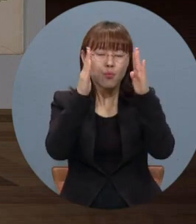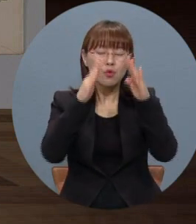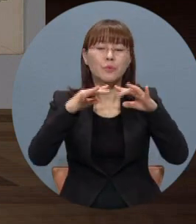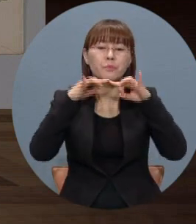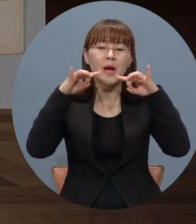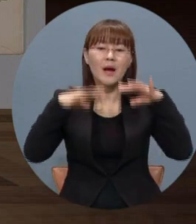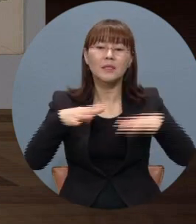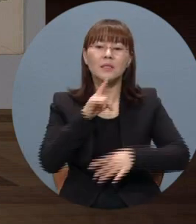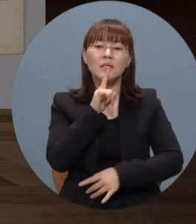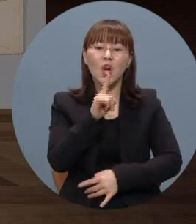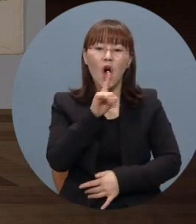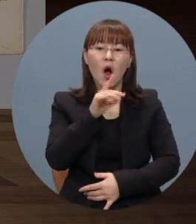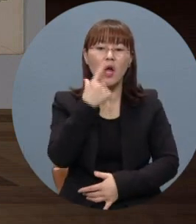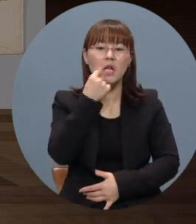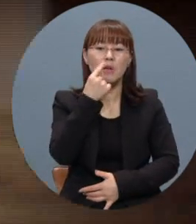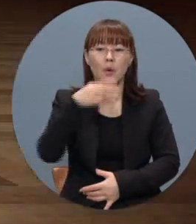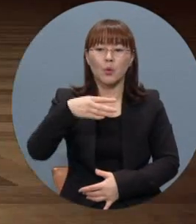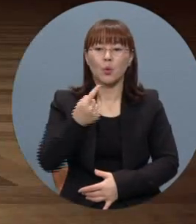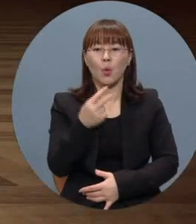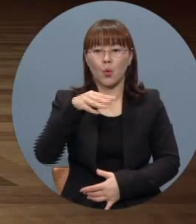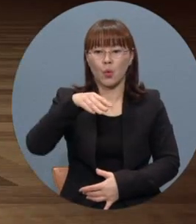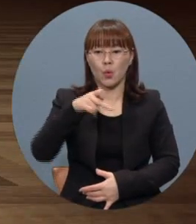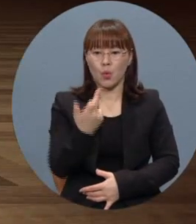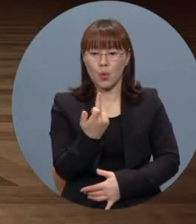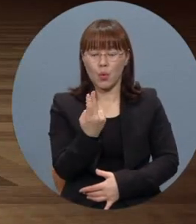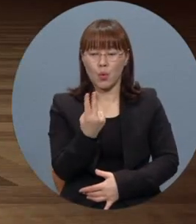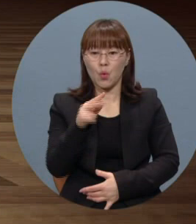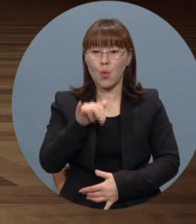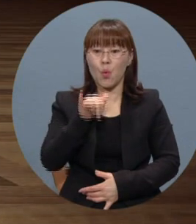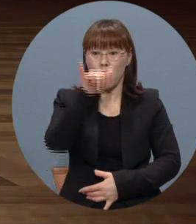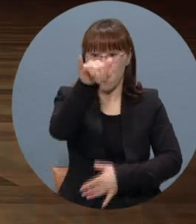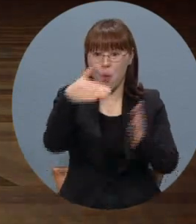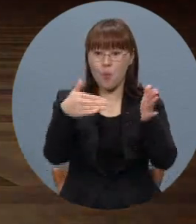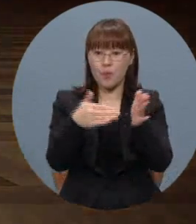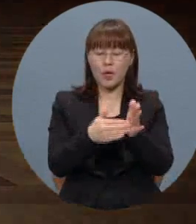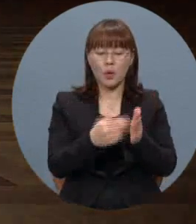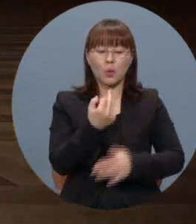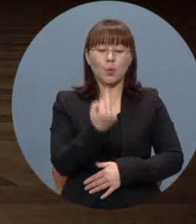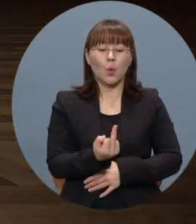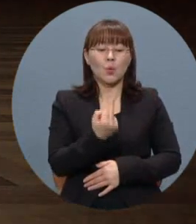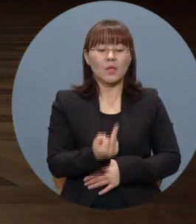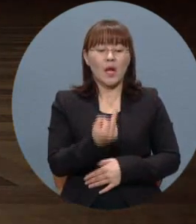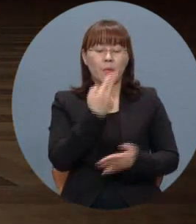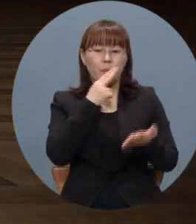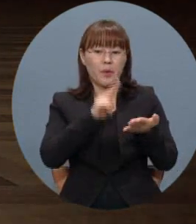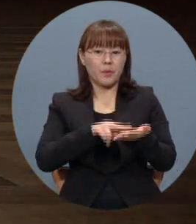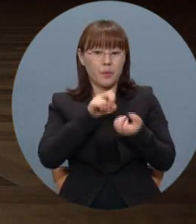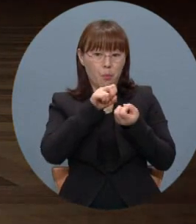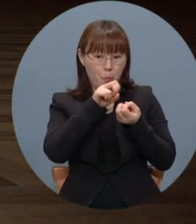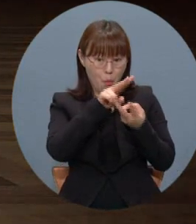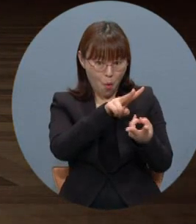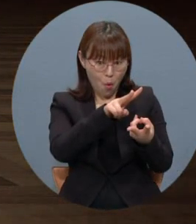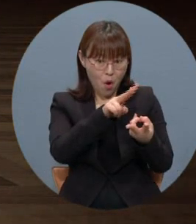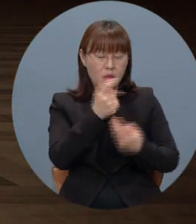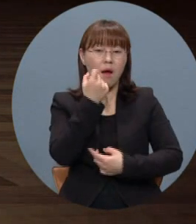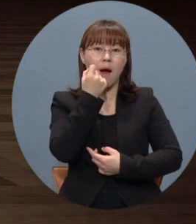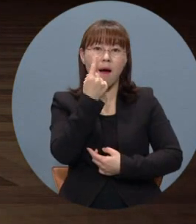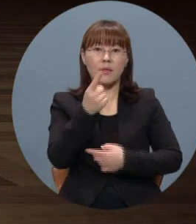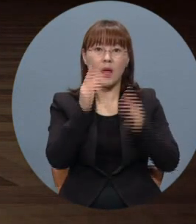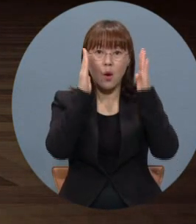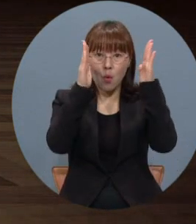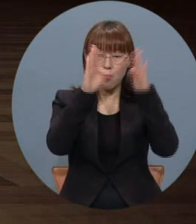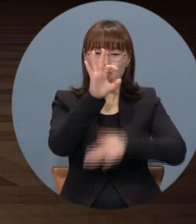일본 도쿄로 유학길에 나섭니다. 막내동생 이상호에게 보낸 편지에서 달마다 학비와